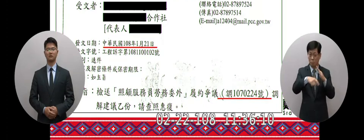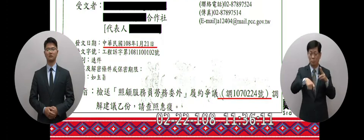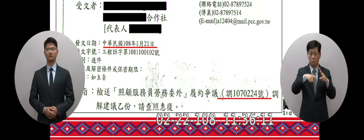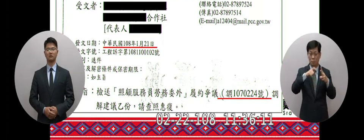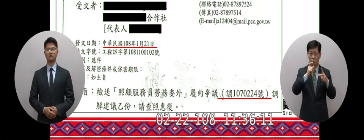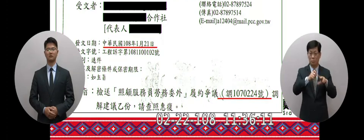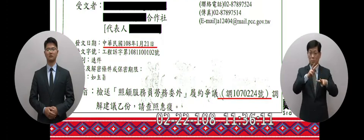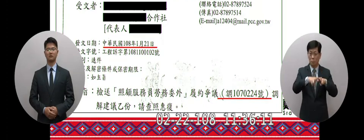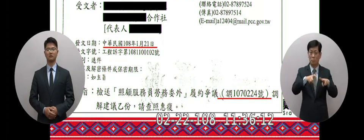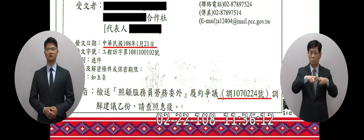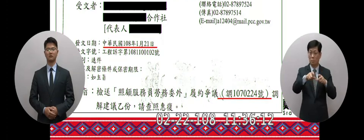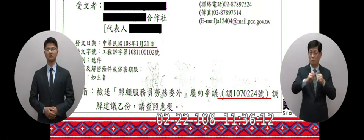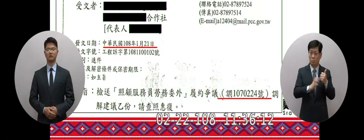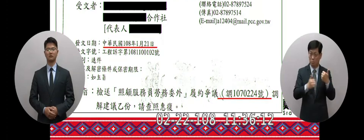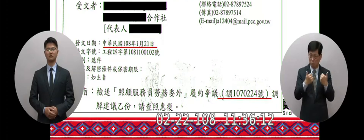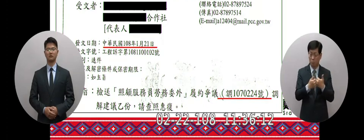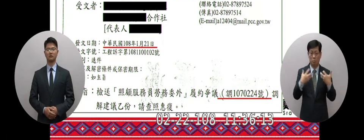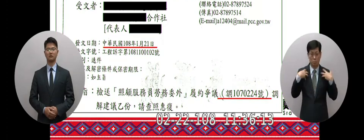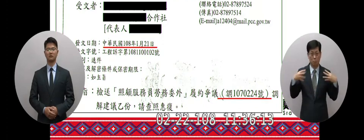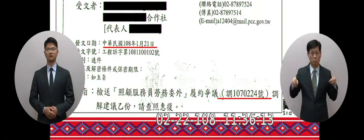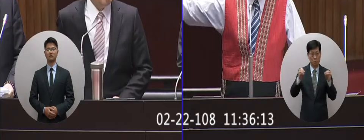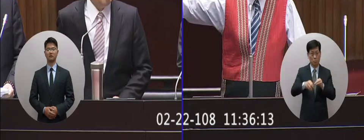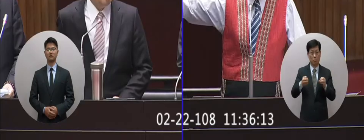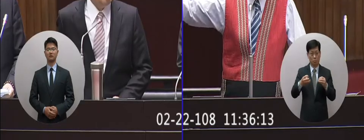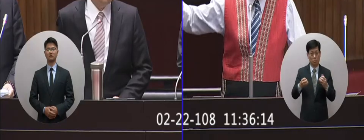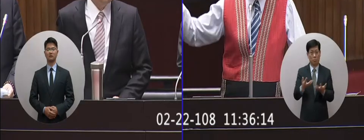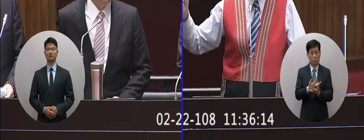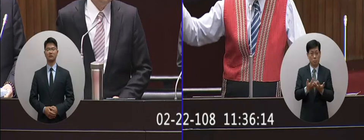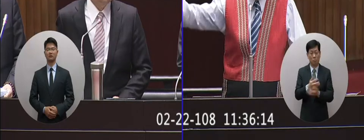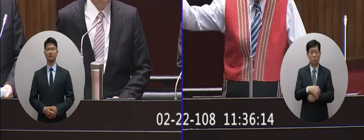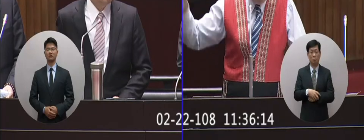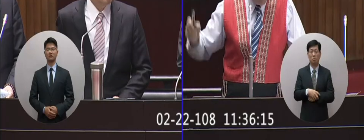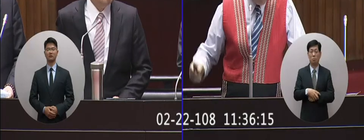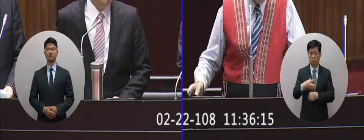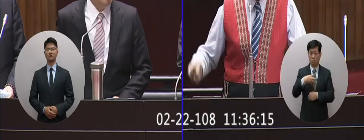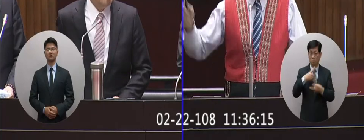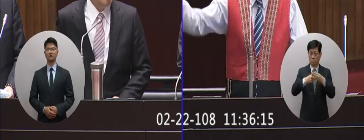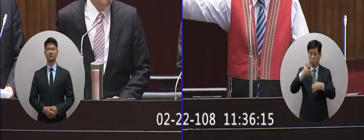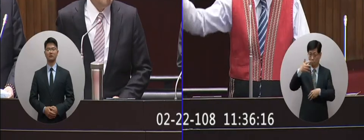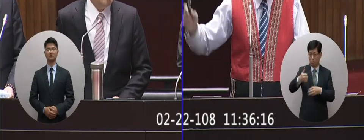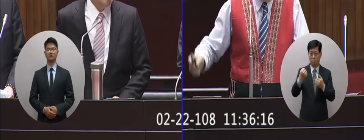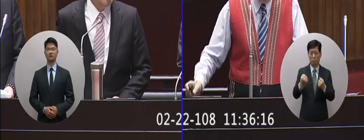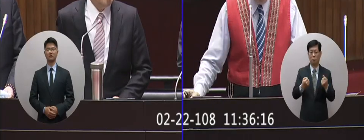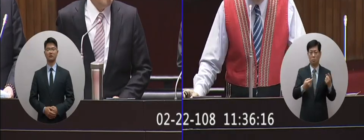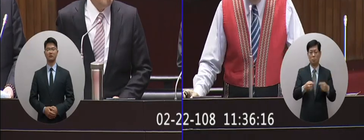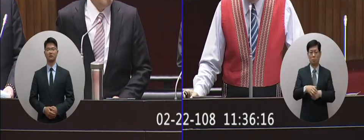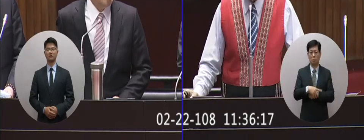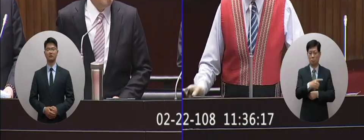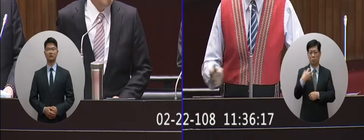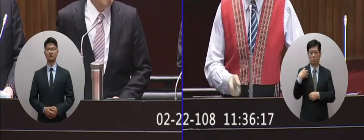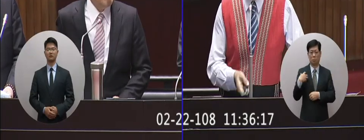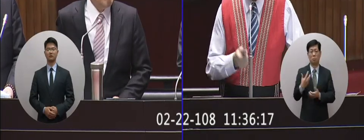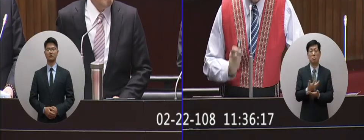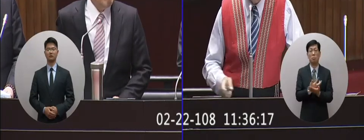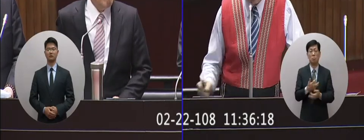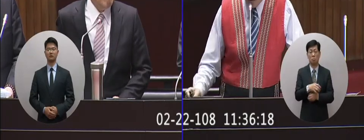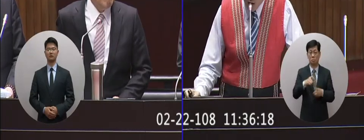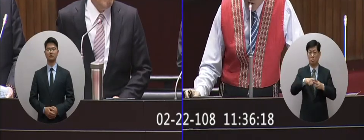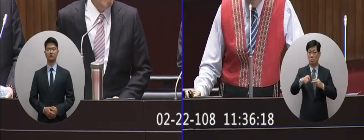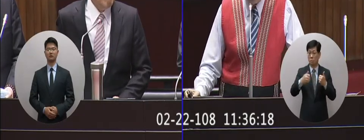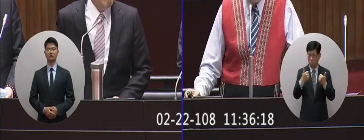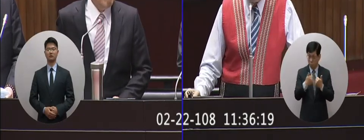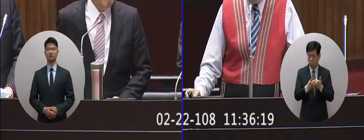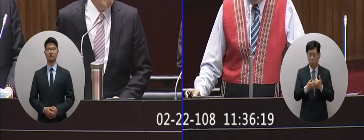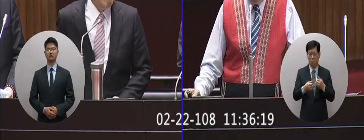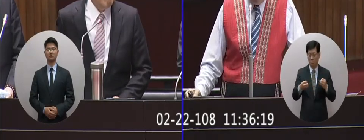会调解。吴政委啊，吴主委啊，那个单位去调解，工程会调解